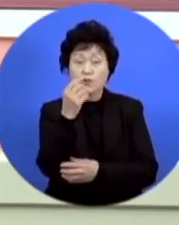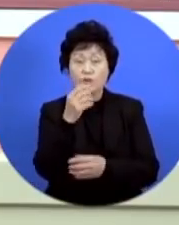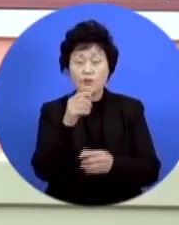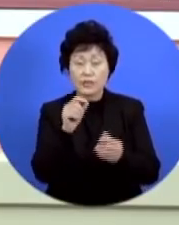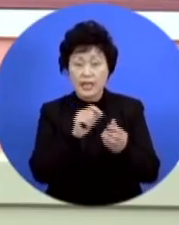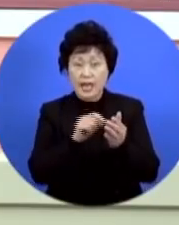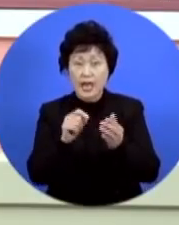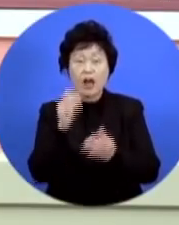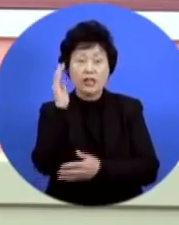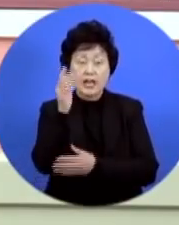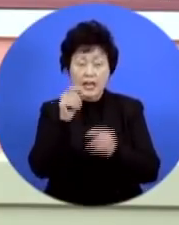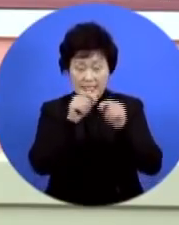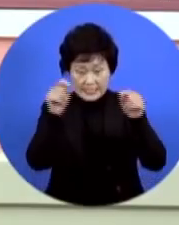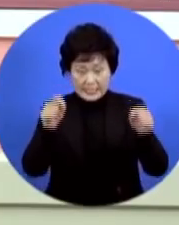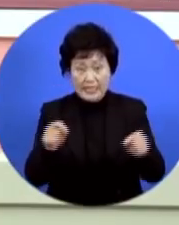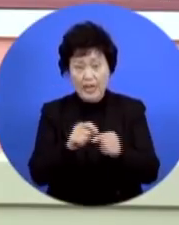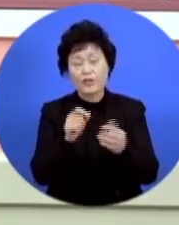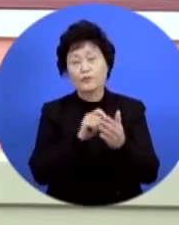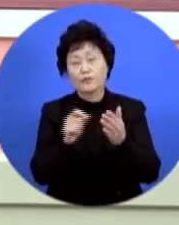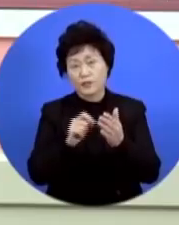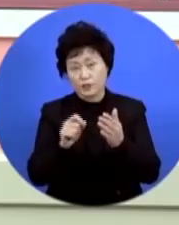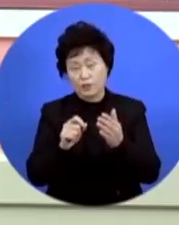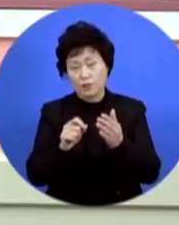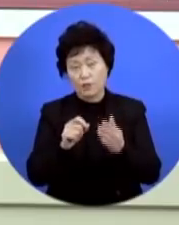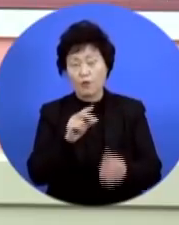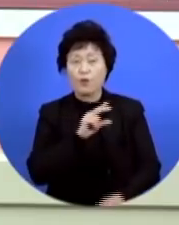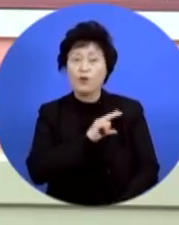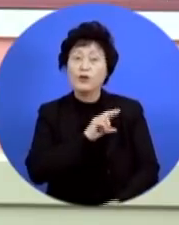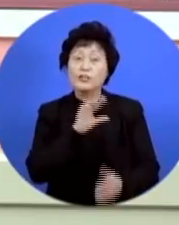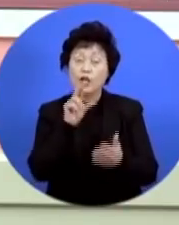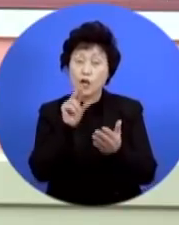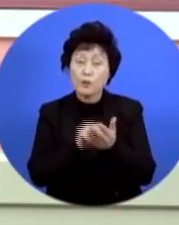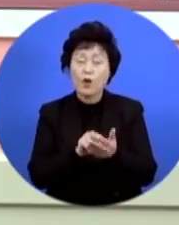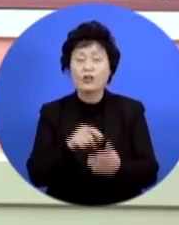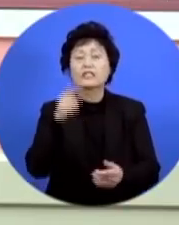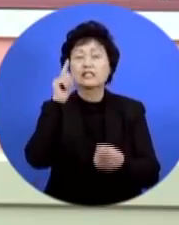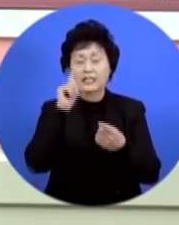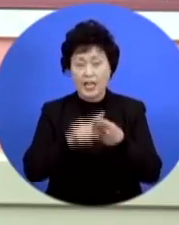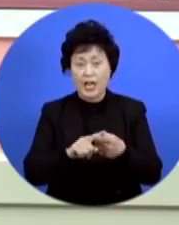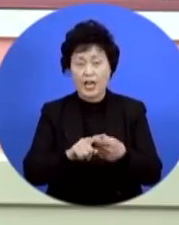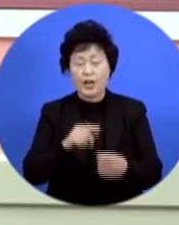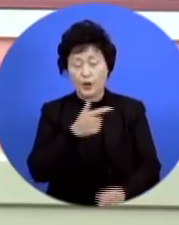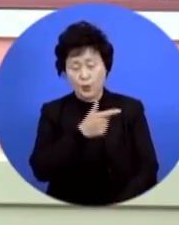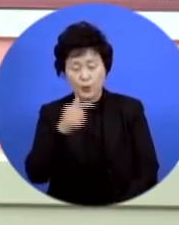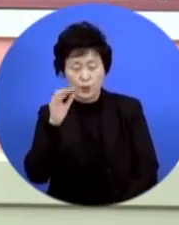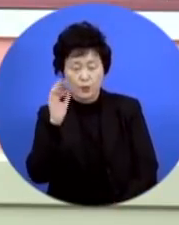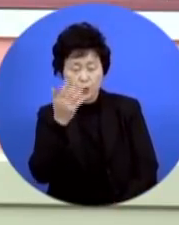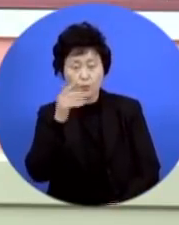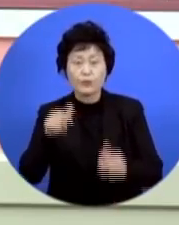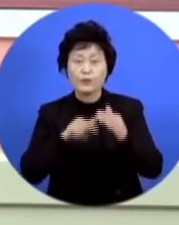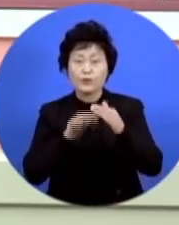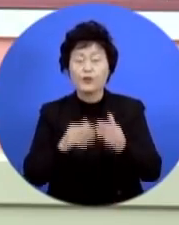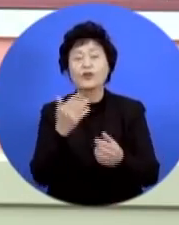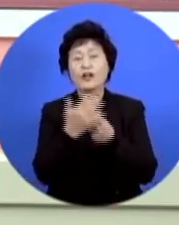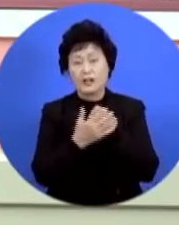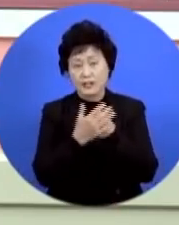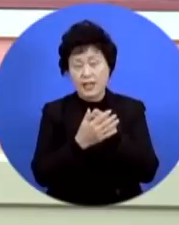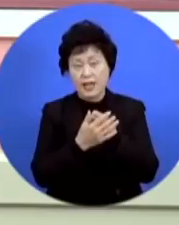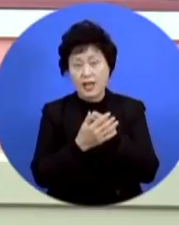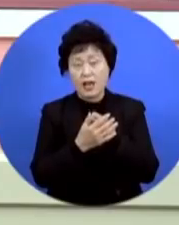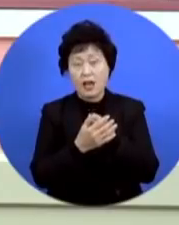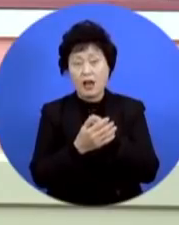맞아서 썼던 걸 다 섞어서 제목은 그대로 잡혔어요. 그냥 폭풍 속의 은혜. 그런데 이게 여름 지나고